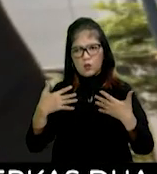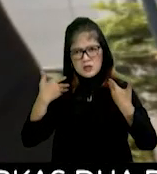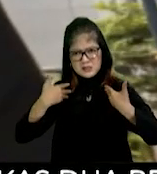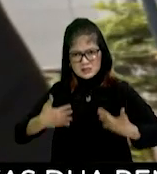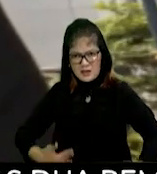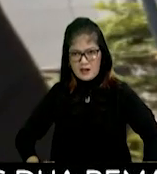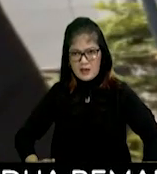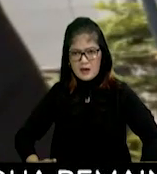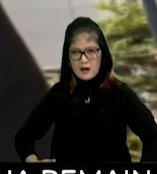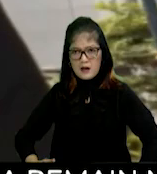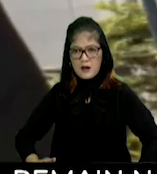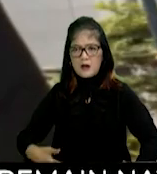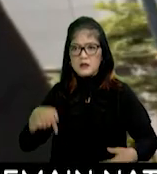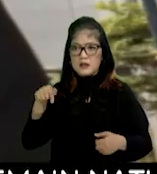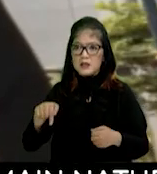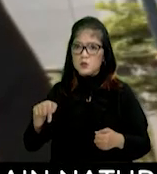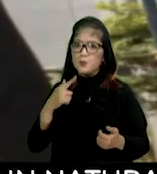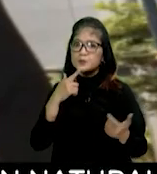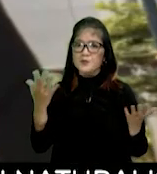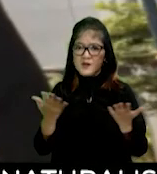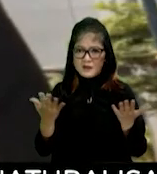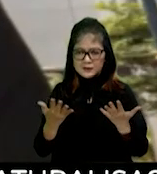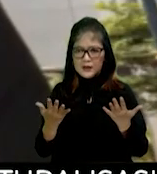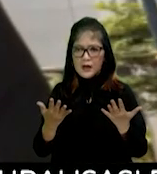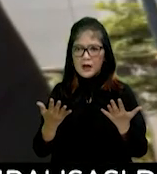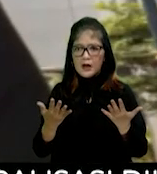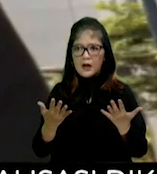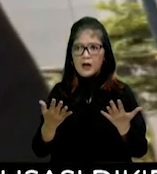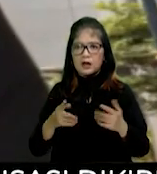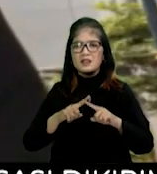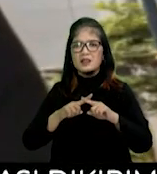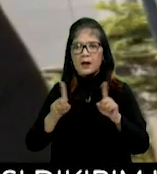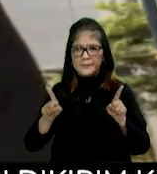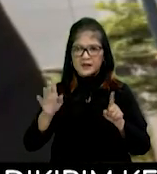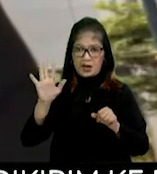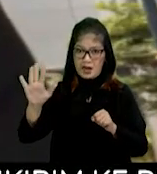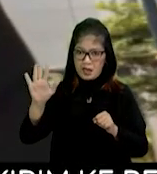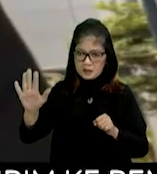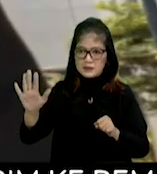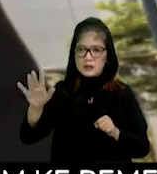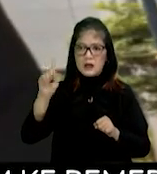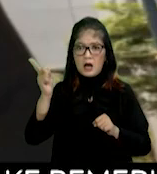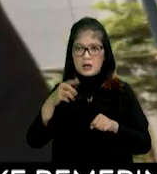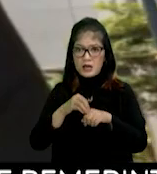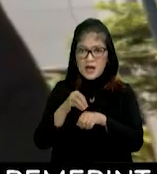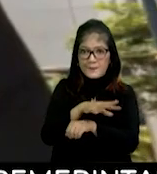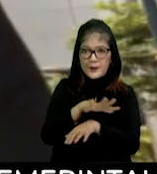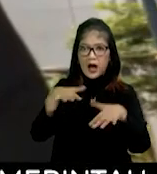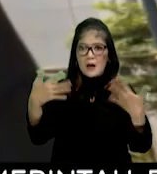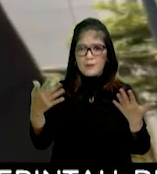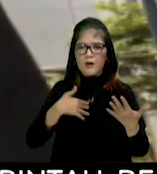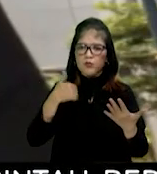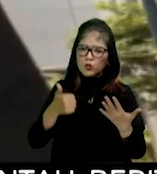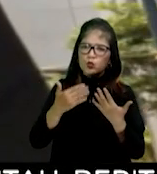dalam kondisi gejalanya itu tidak bergejala sama sekali, pasti juga nanti akan ada yang membutuhkan perawatan